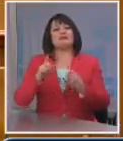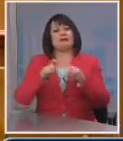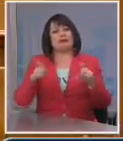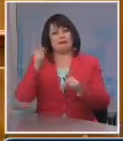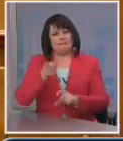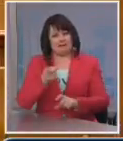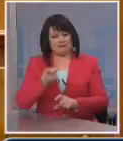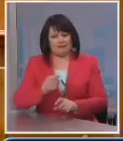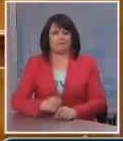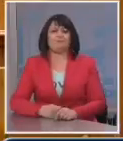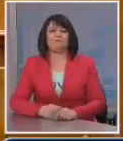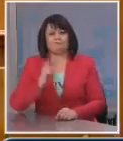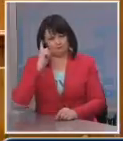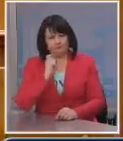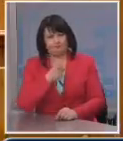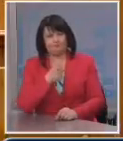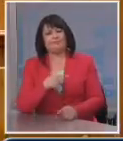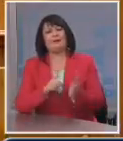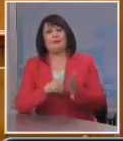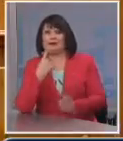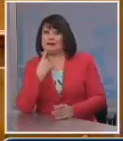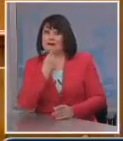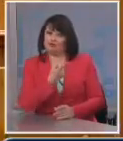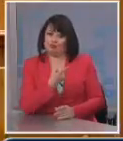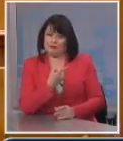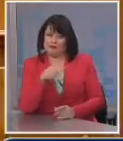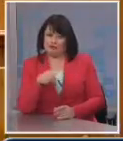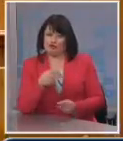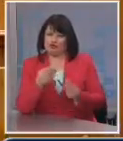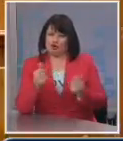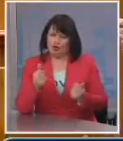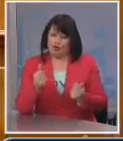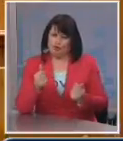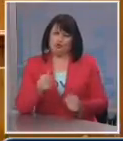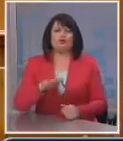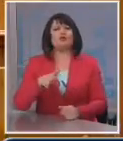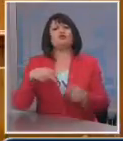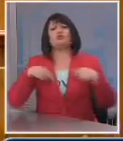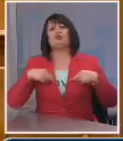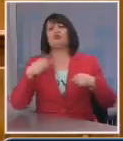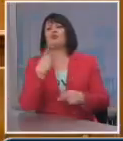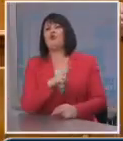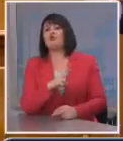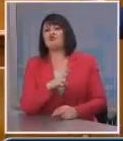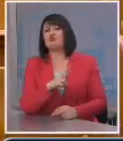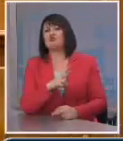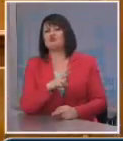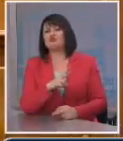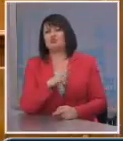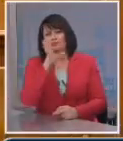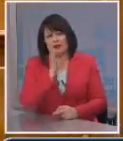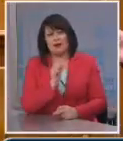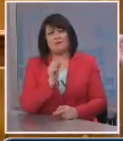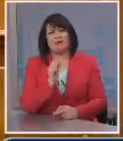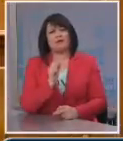αύξηση του φόρου στα μερίσματα, θα πρέπει κάποιος να σας πει, ίσως κάποιος από τους υπουργούς, ο οποίος να έχει ασκήσει πραγματική